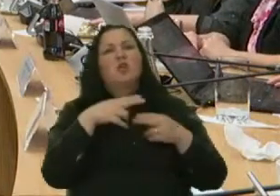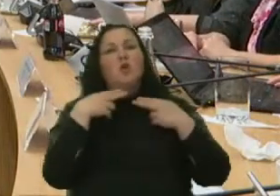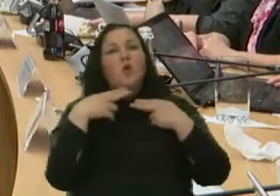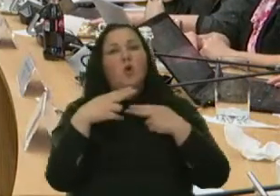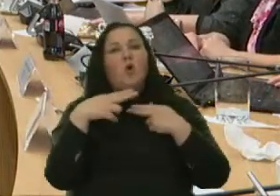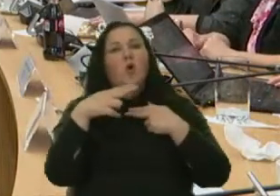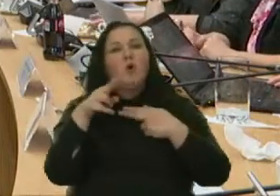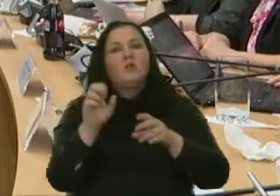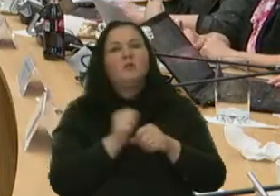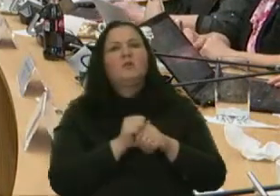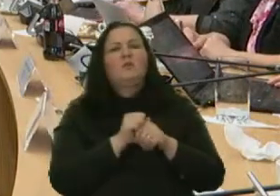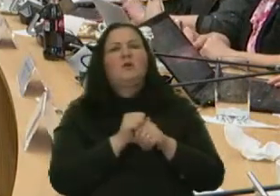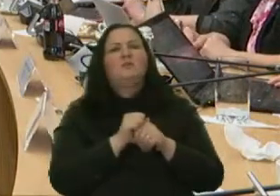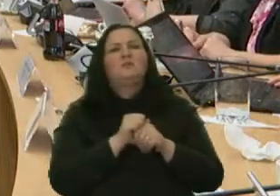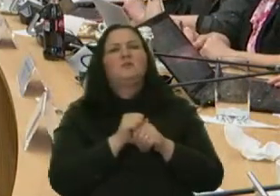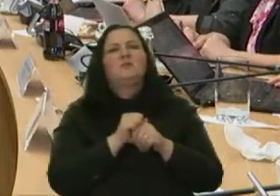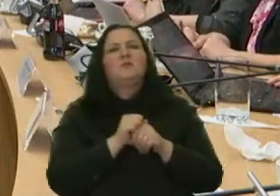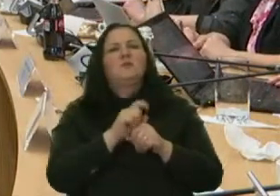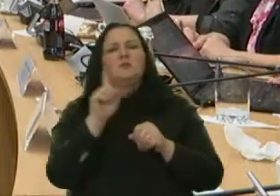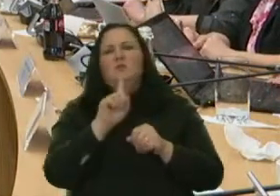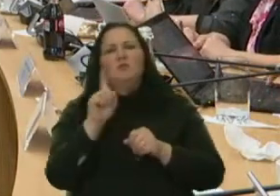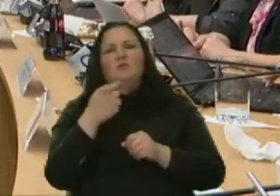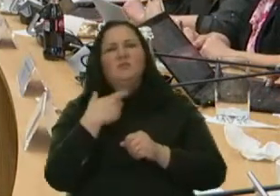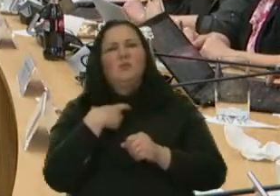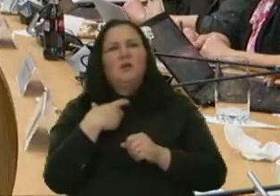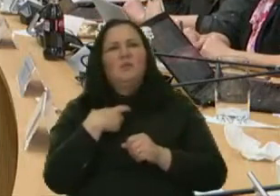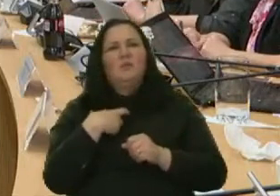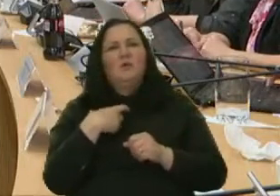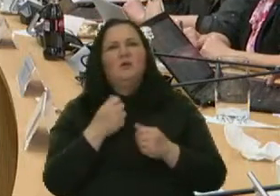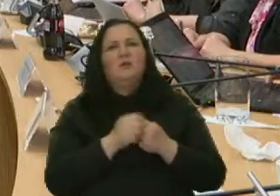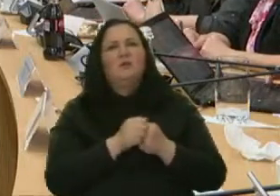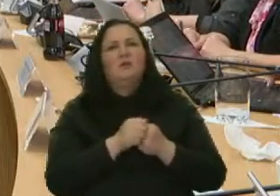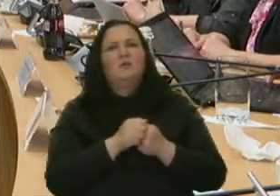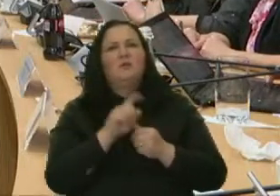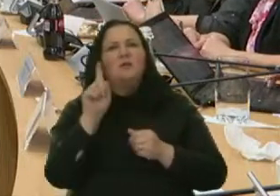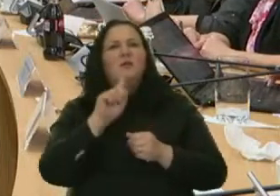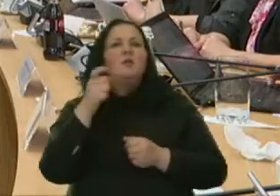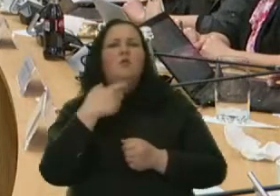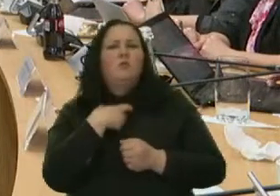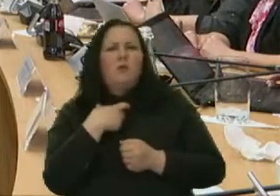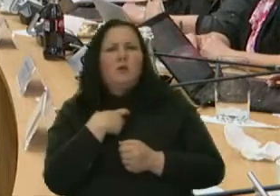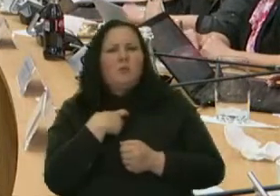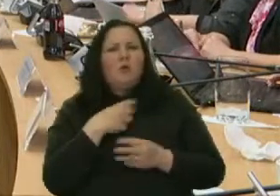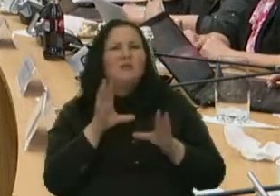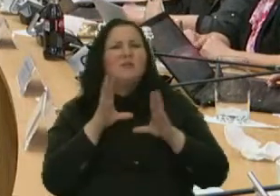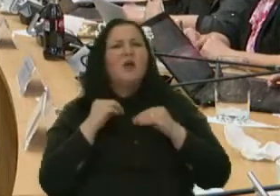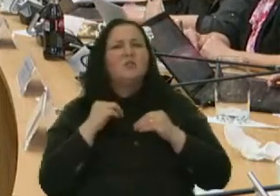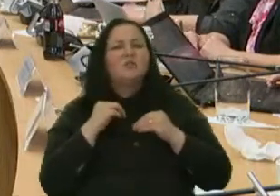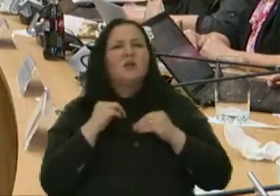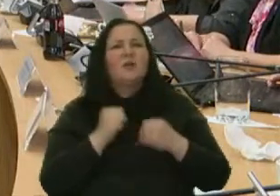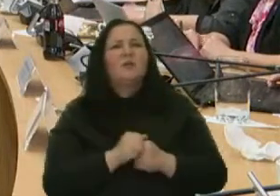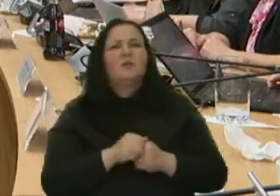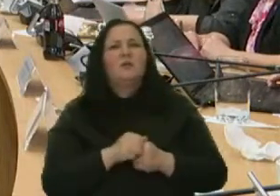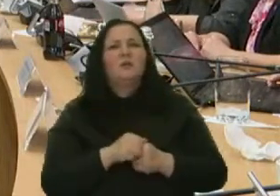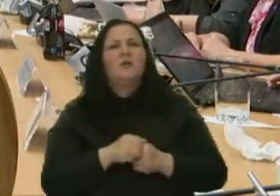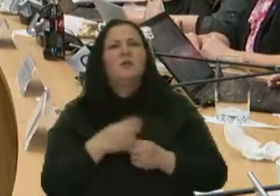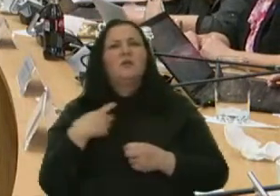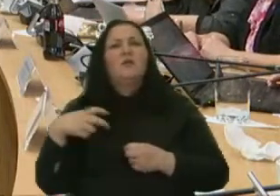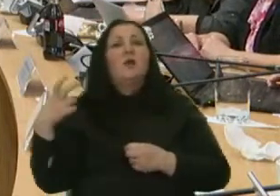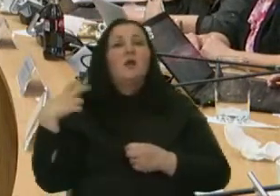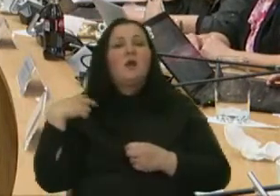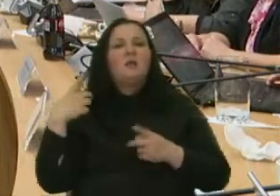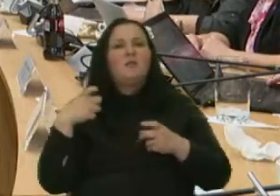continuați să ne prostiți nu se mai poate eu nu mai permit în calitate de